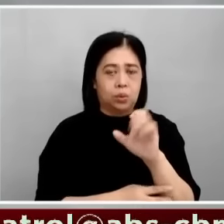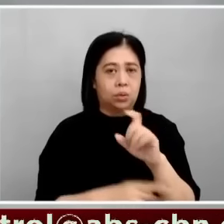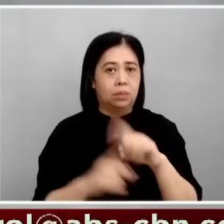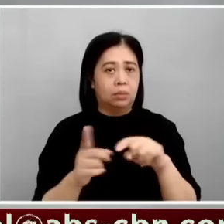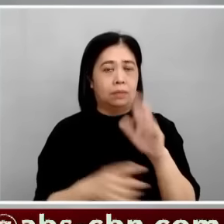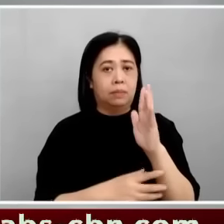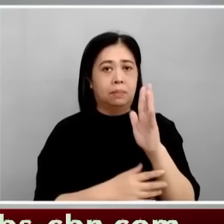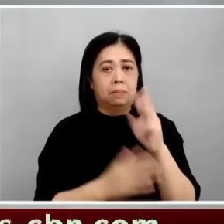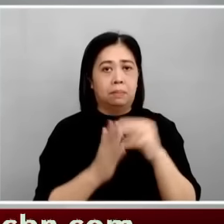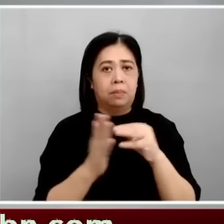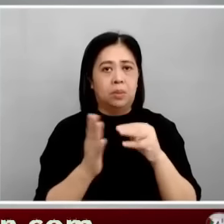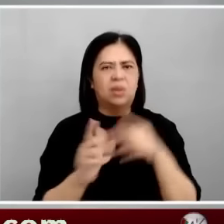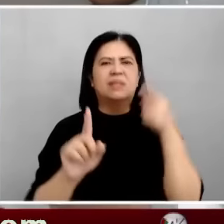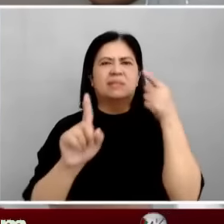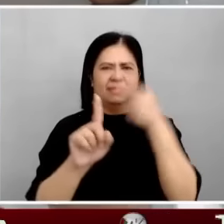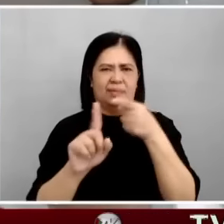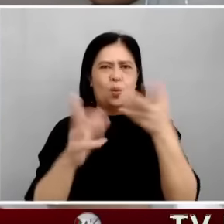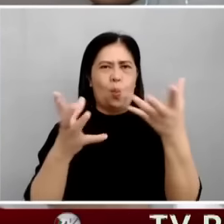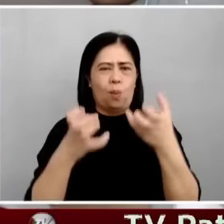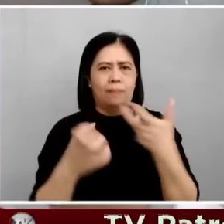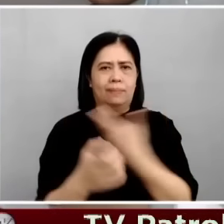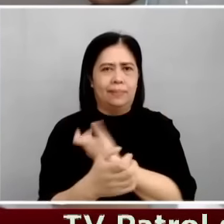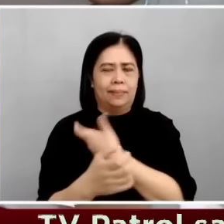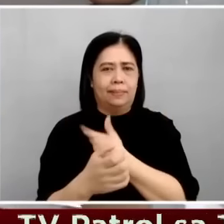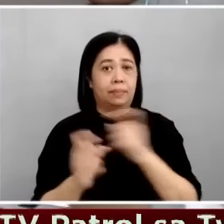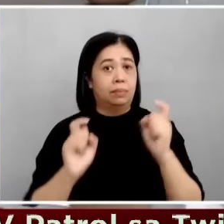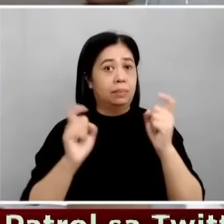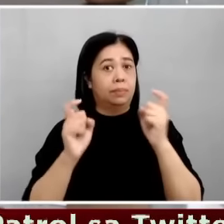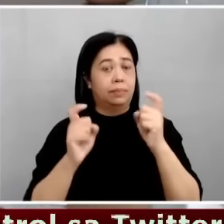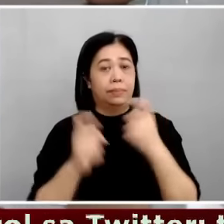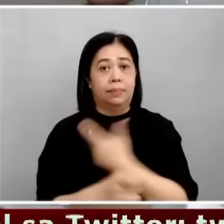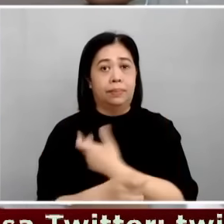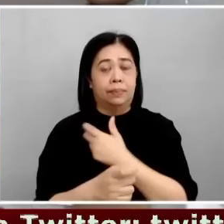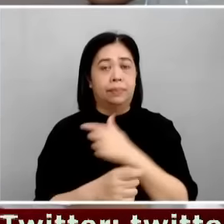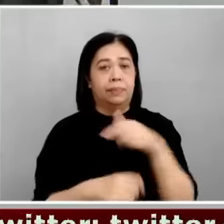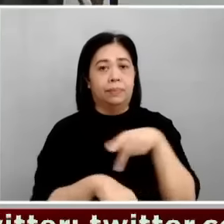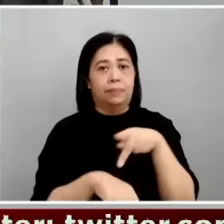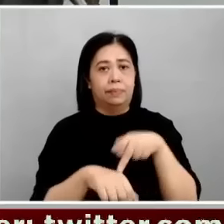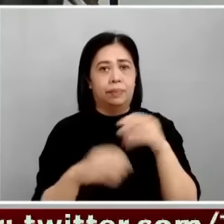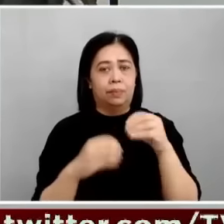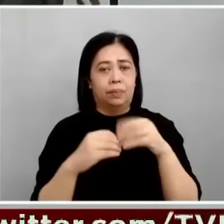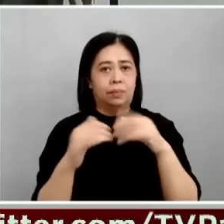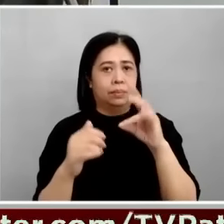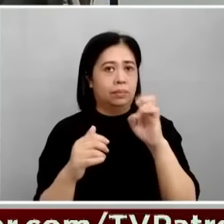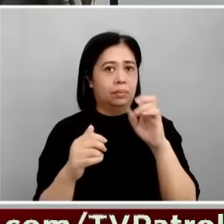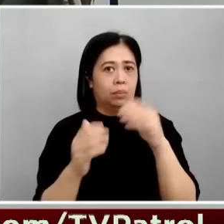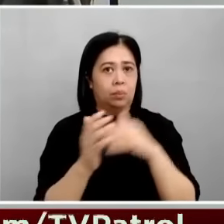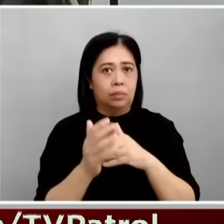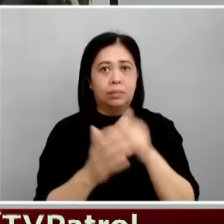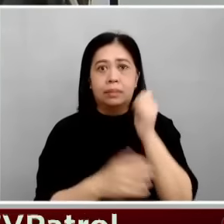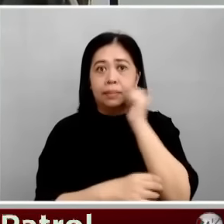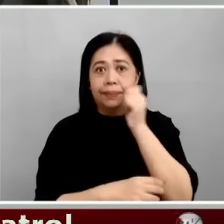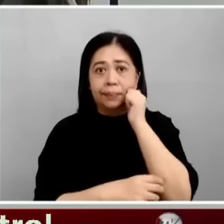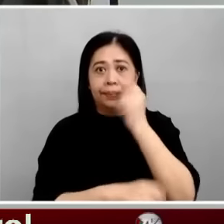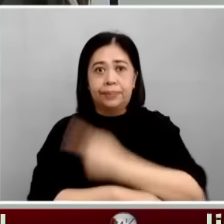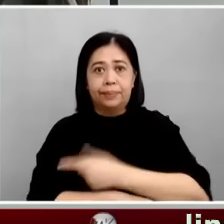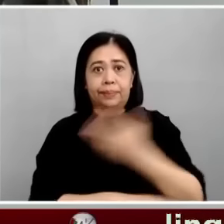milyong Pilipino ang target mabakunahan. Bumilis naman ang pagbabakuna sa bansa sa higit 700,000 doses kada araw noong